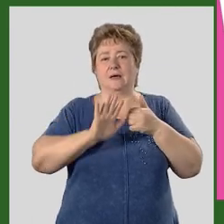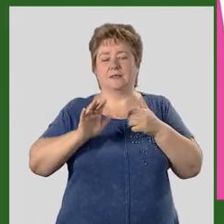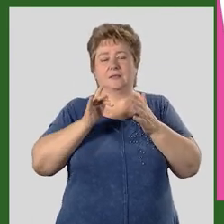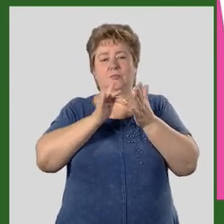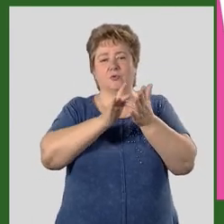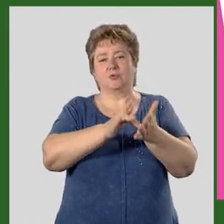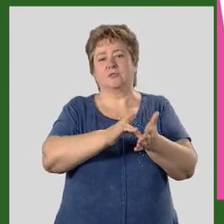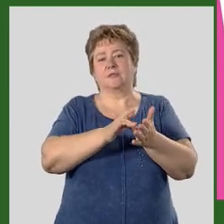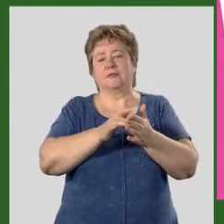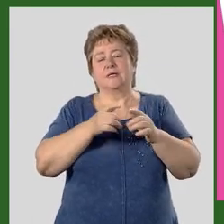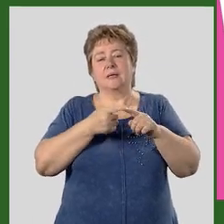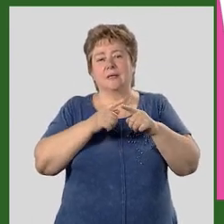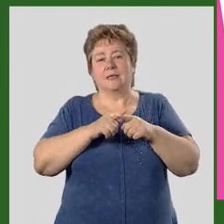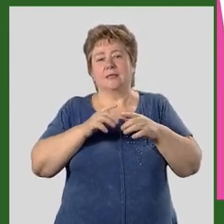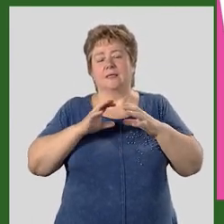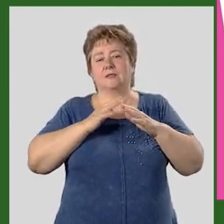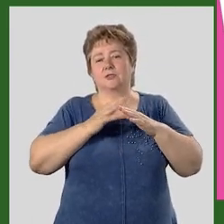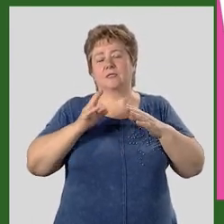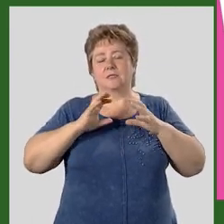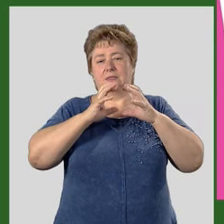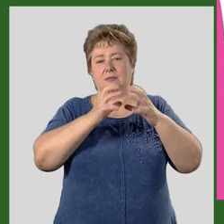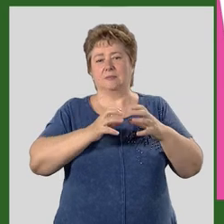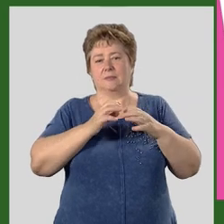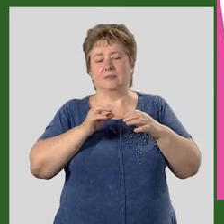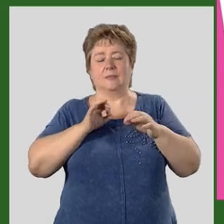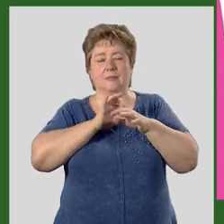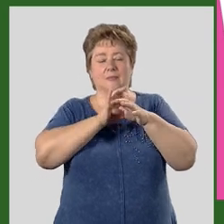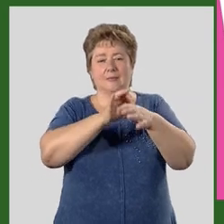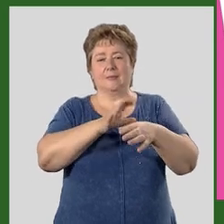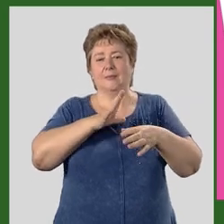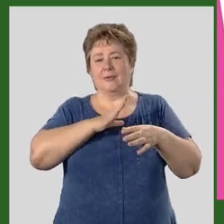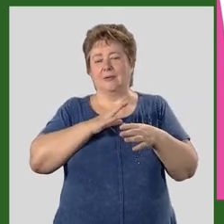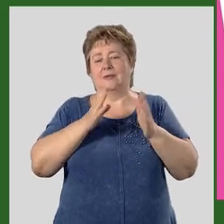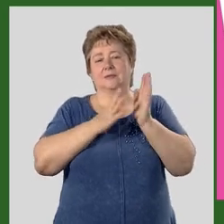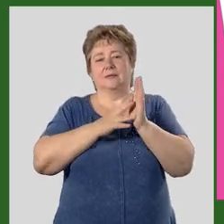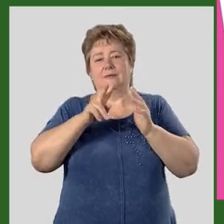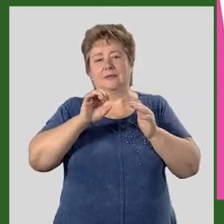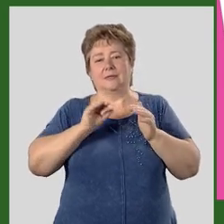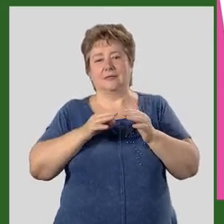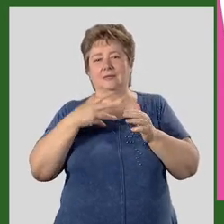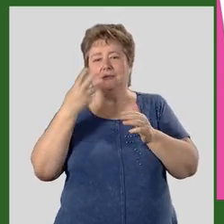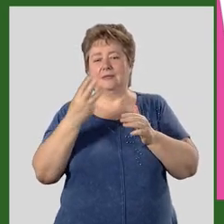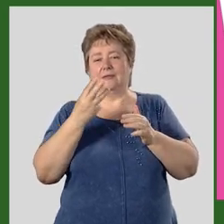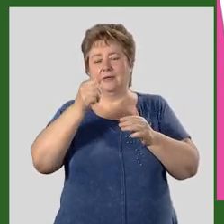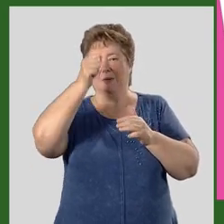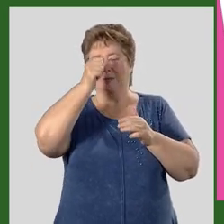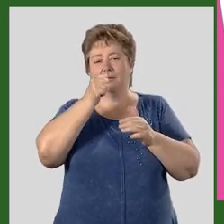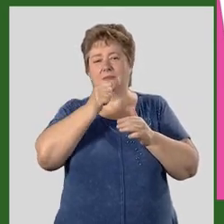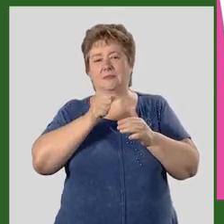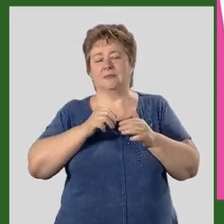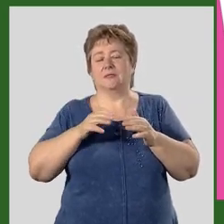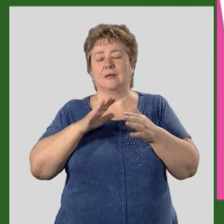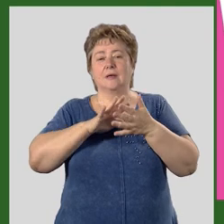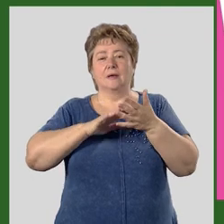В путешествиях по этой части света он провел в общей сложности 9 лет и 3 месяца